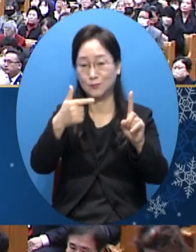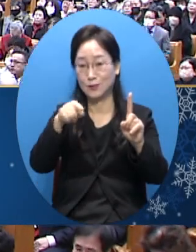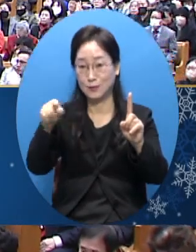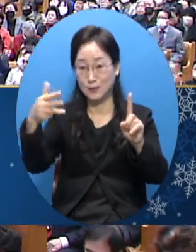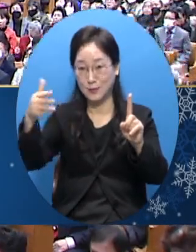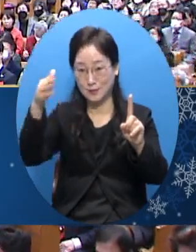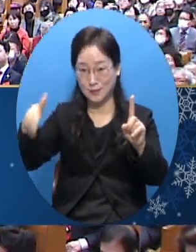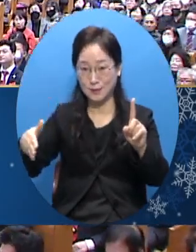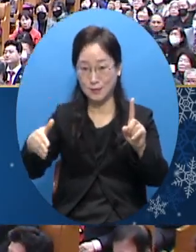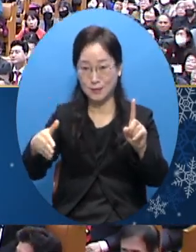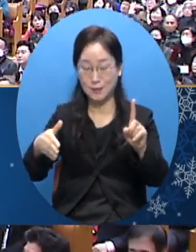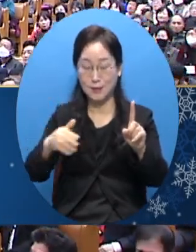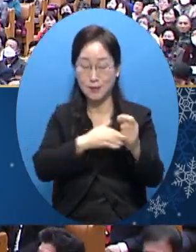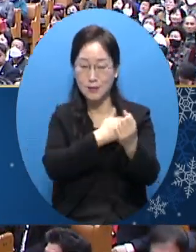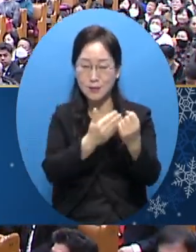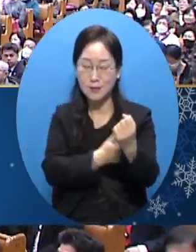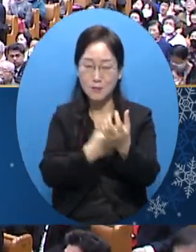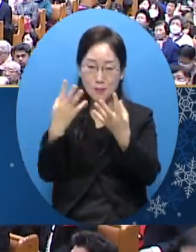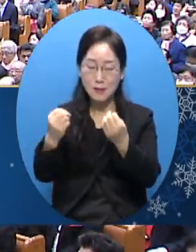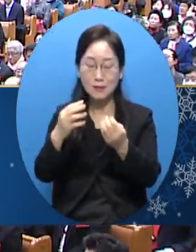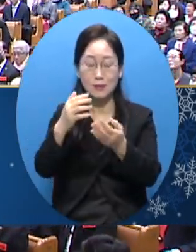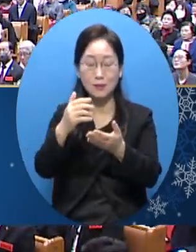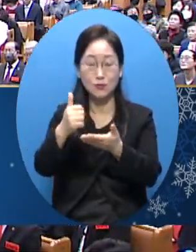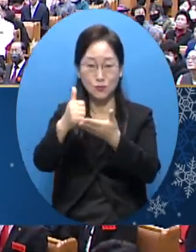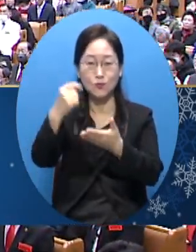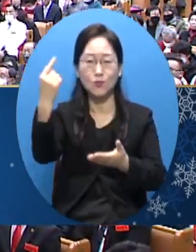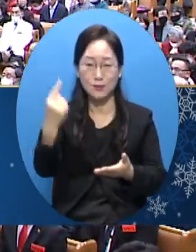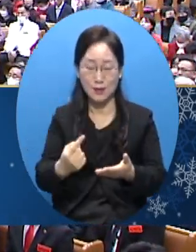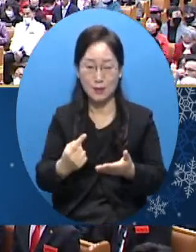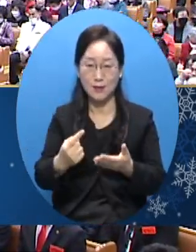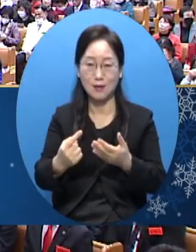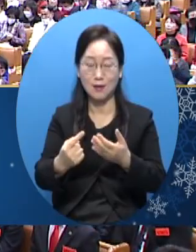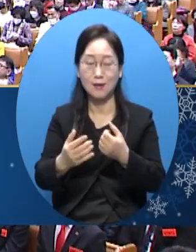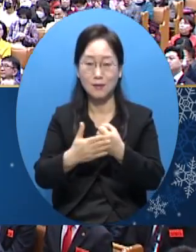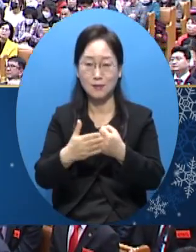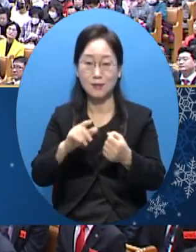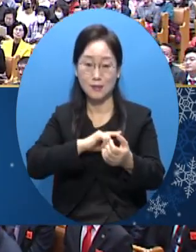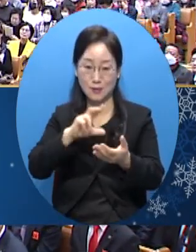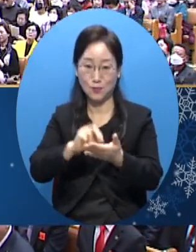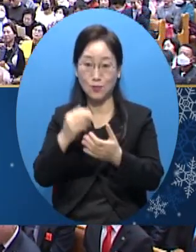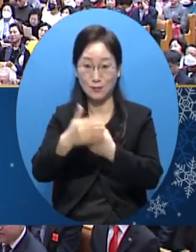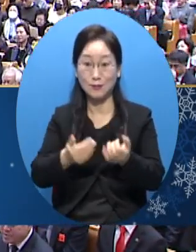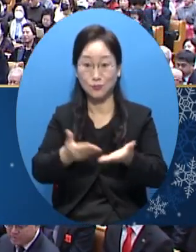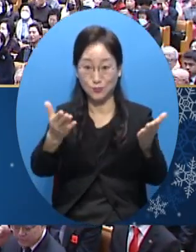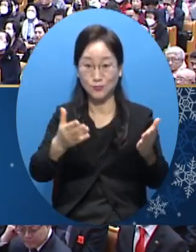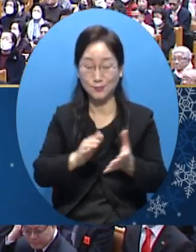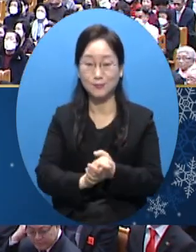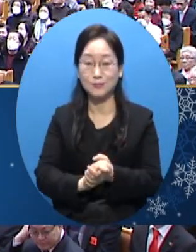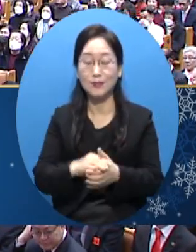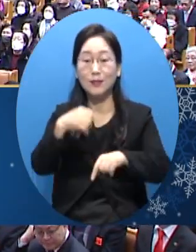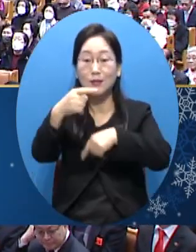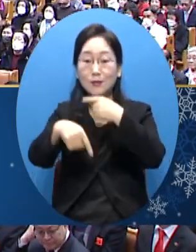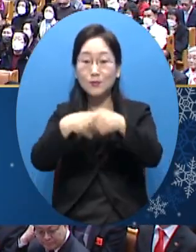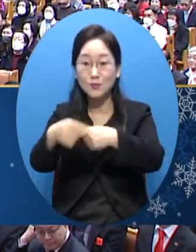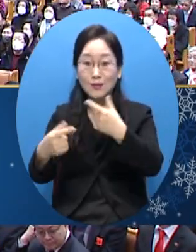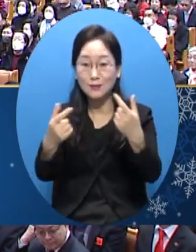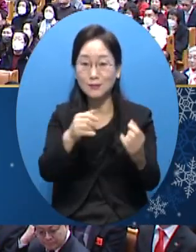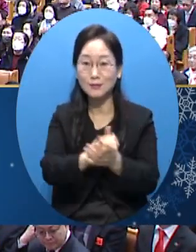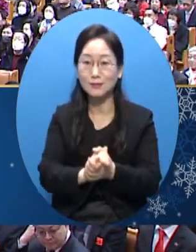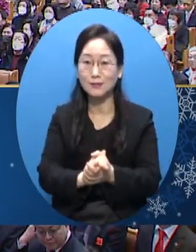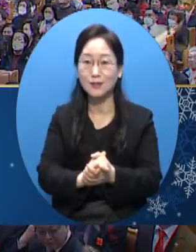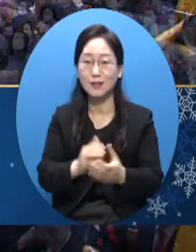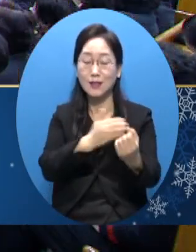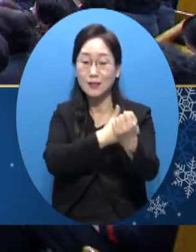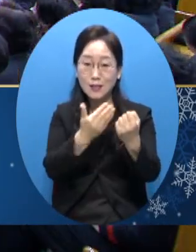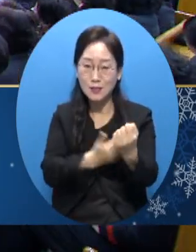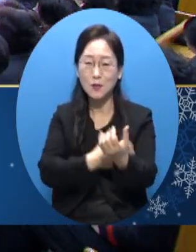능력 많으신이가 오시나니 이하은 제목으로 말씀의 은혜를 나누기 원합니다 제목을 한번 크게 따라해 주시기 바랍니다